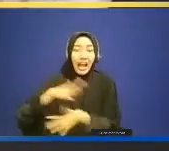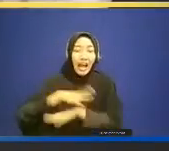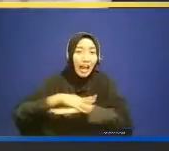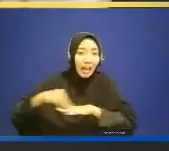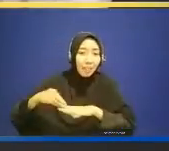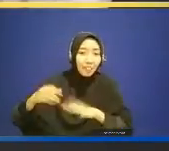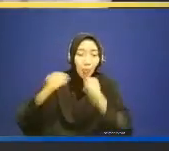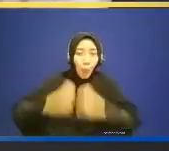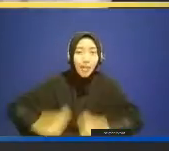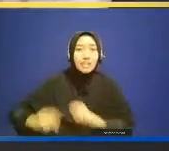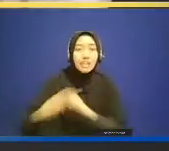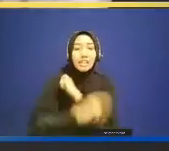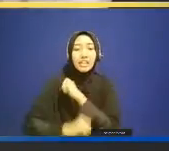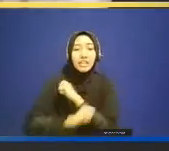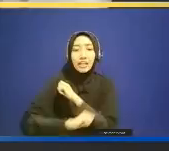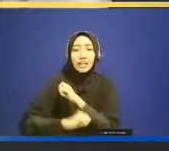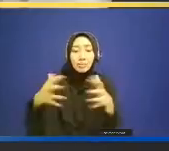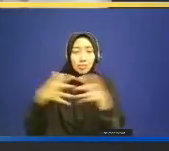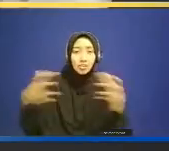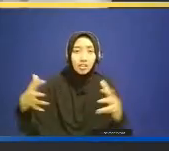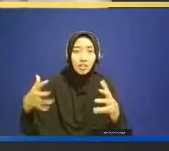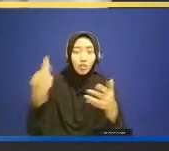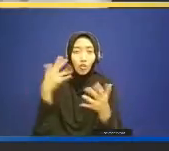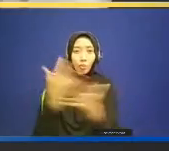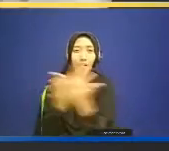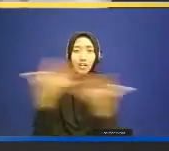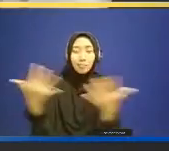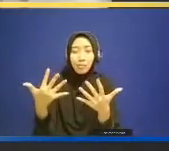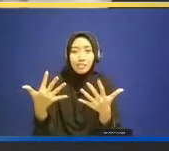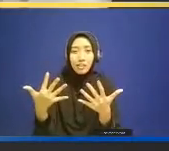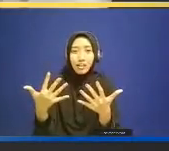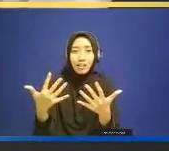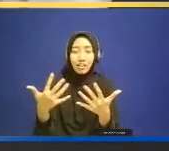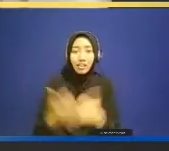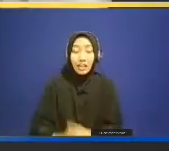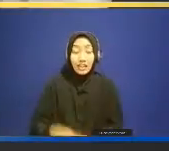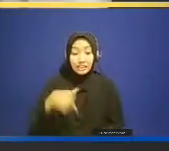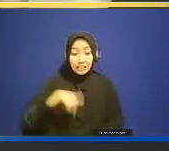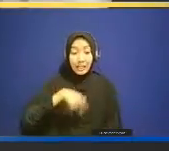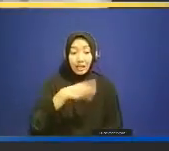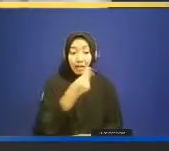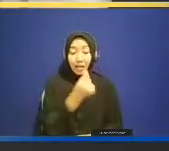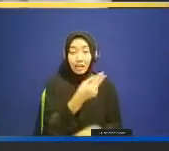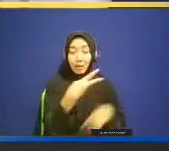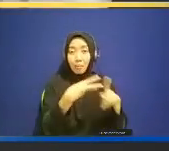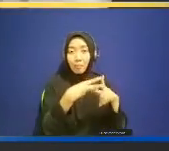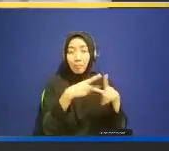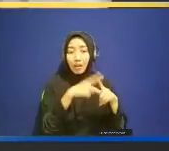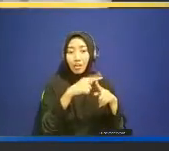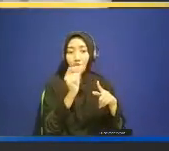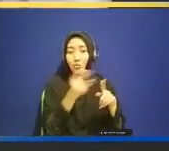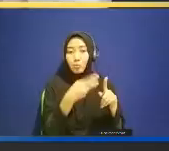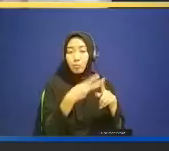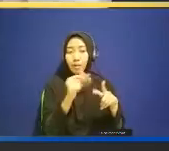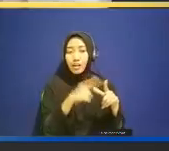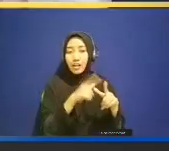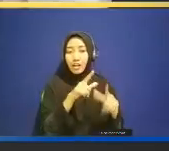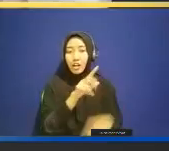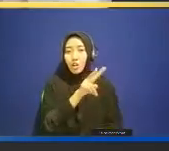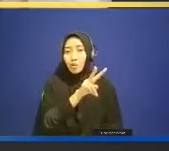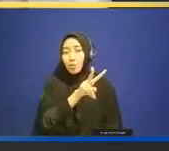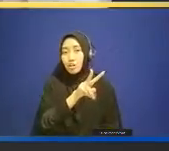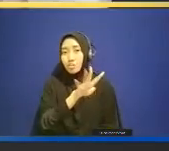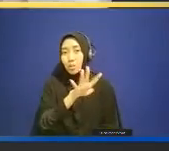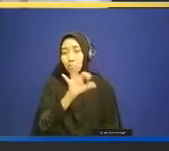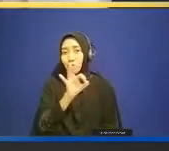dikuasai oleh negara bagi sebesar-besarnya kemakmuran rakyat sekarang harga batubara 240 dollar